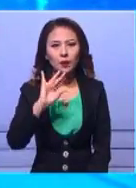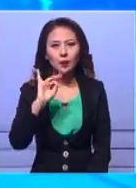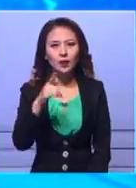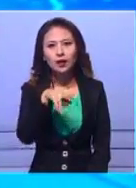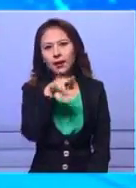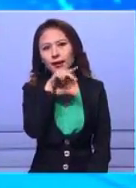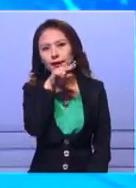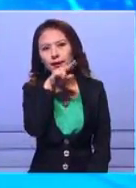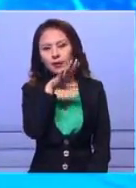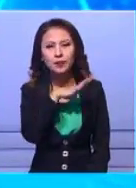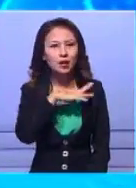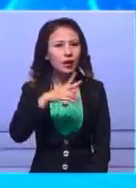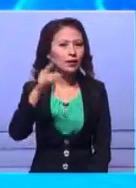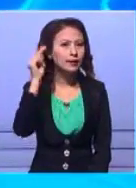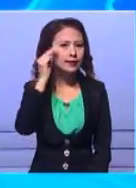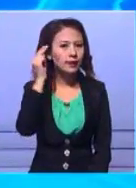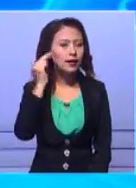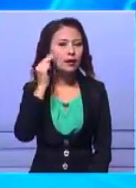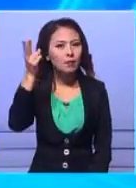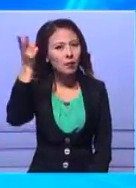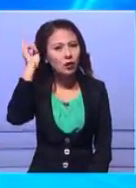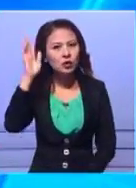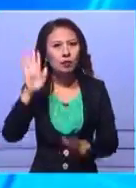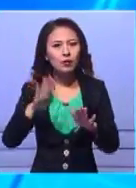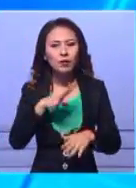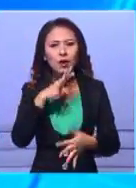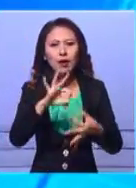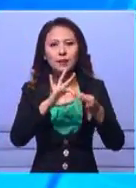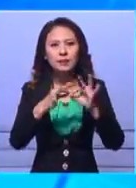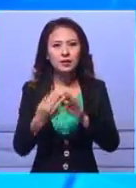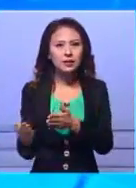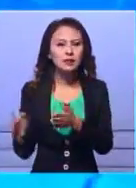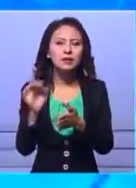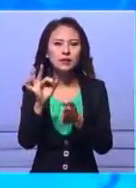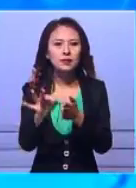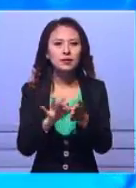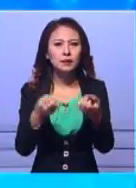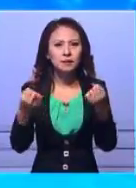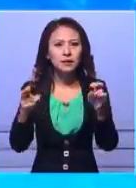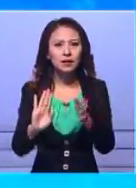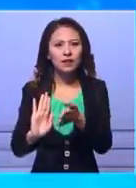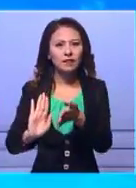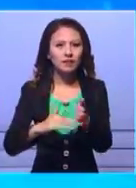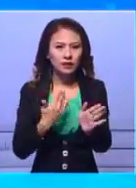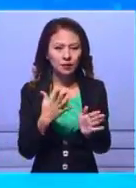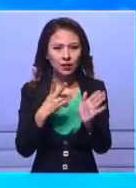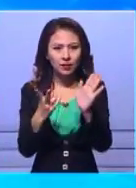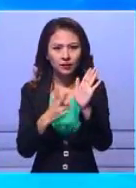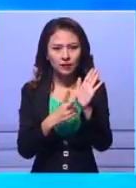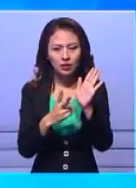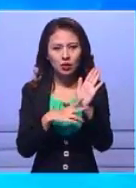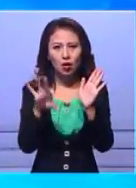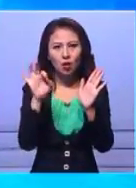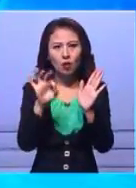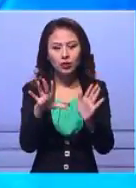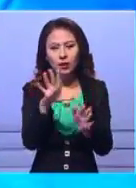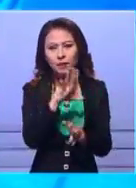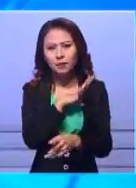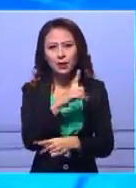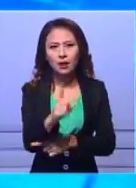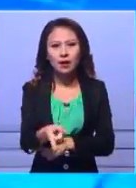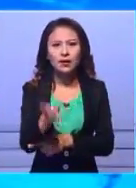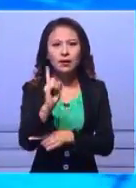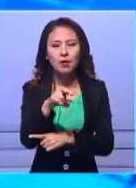Оңтүстік Корея билігі Қытай елшісін түсініктеме беру үшін арнайы шақыртты. Еске сала кетсек, 7 қазанда қытайлық балықшылар Оңтүстік Корея